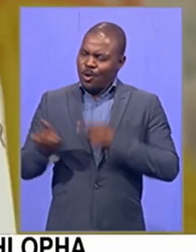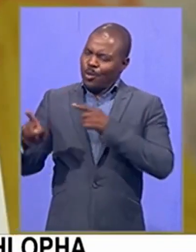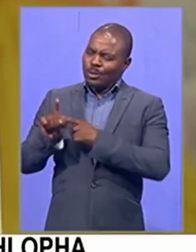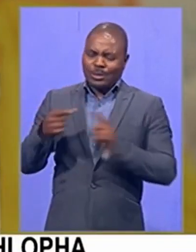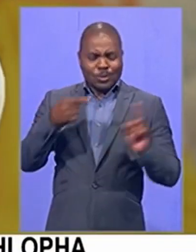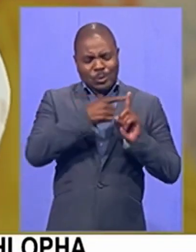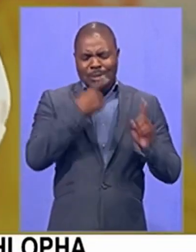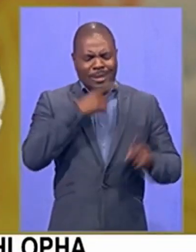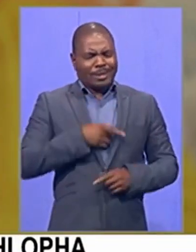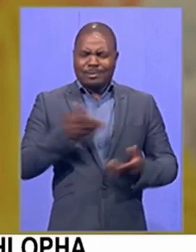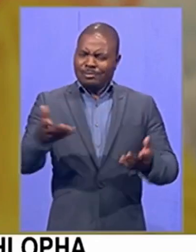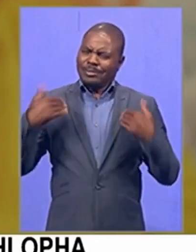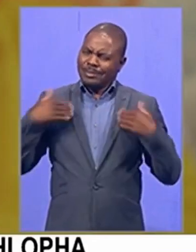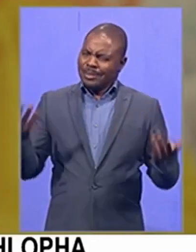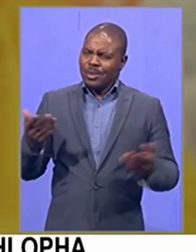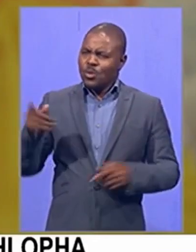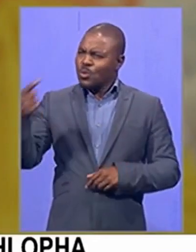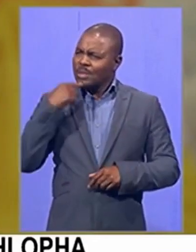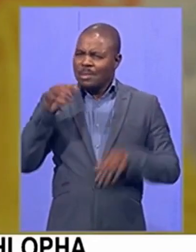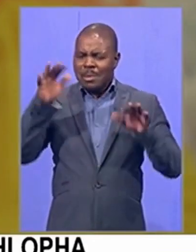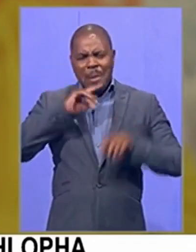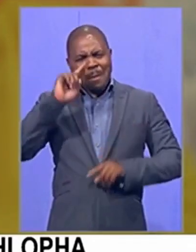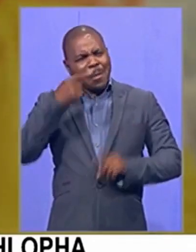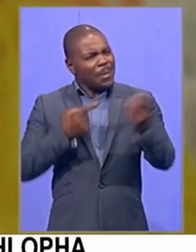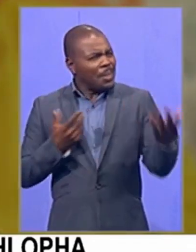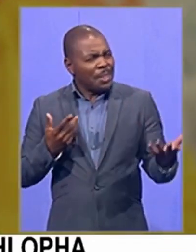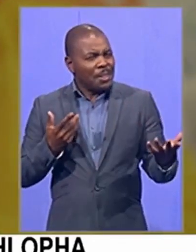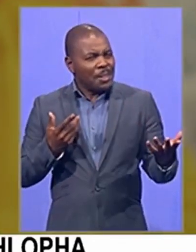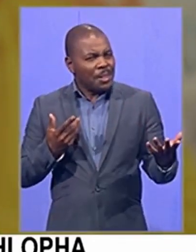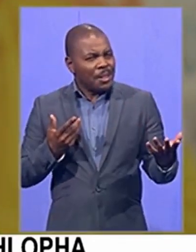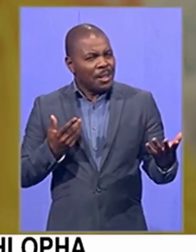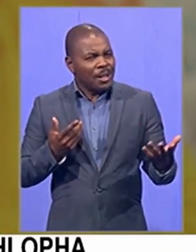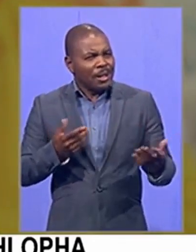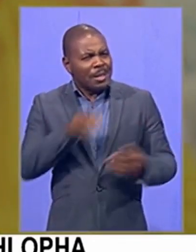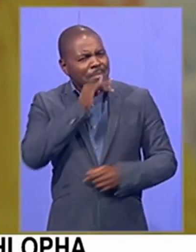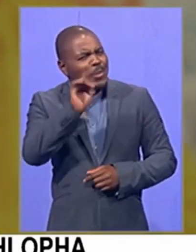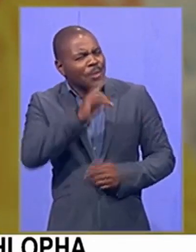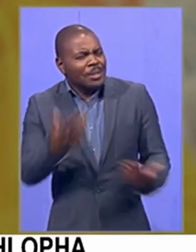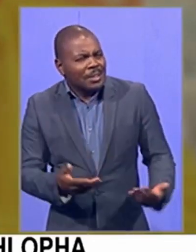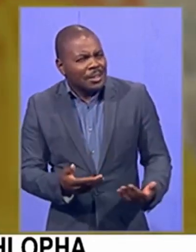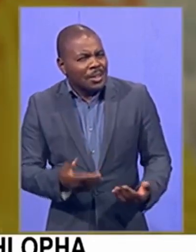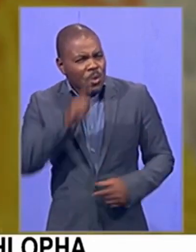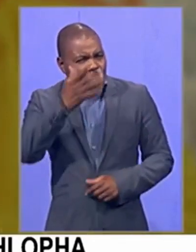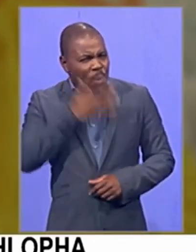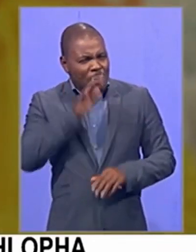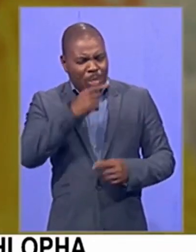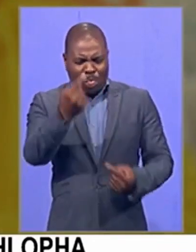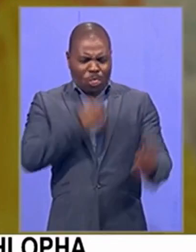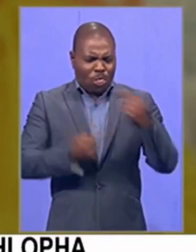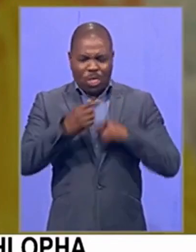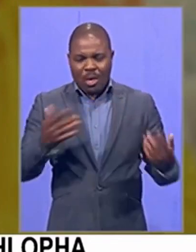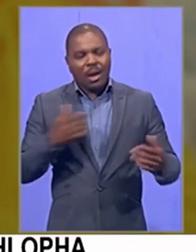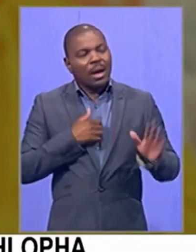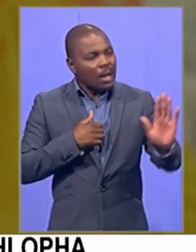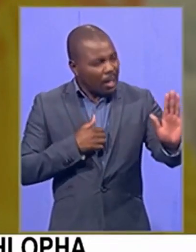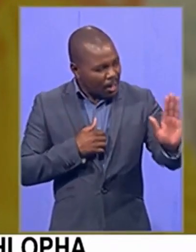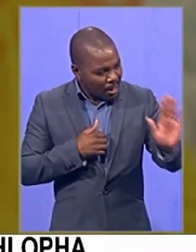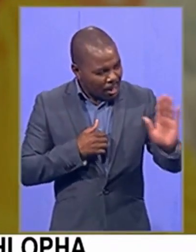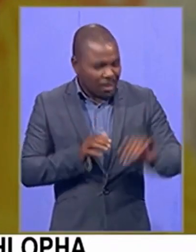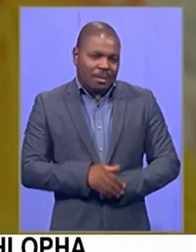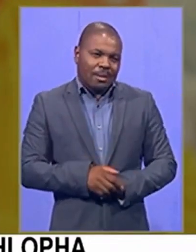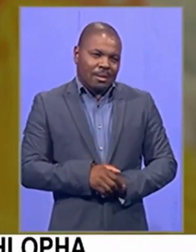seniyaqala ke manje sengitshela ukuthi abantu bayabhora nisho lokho ngifuna ukuthi abantu baxabane nathi sathi hayi